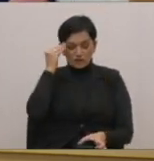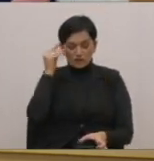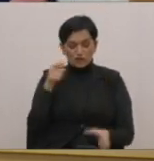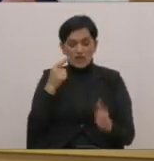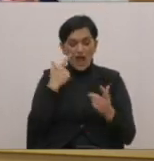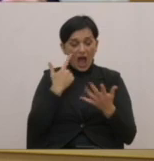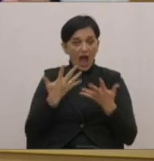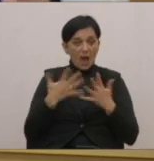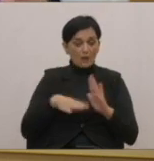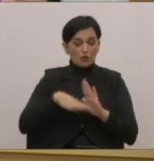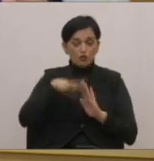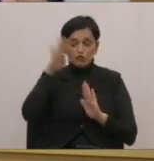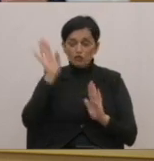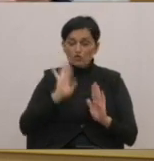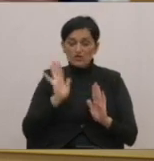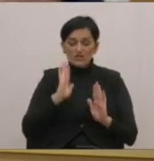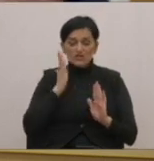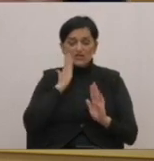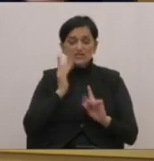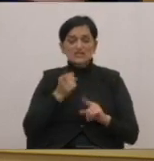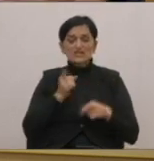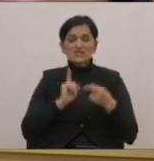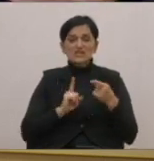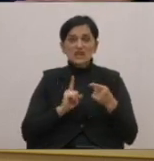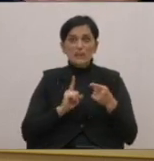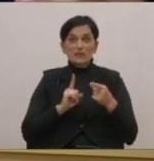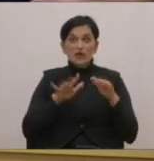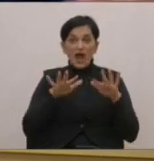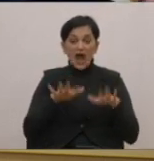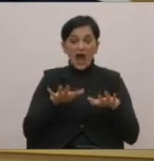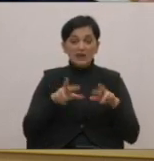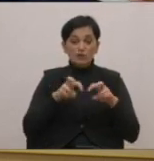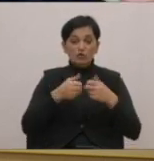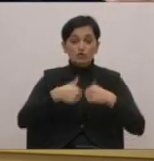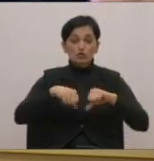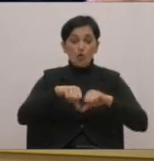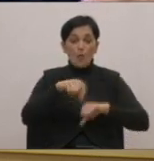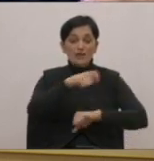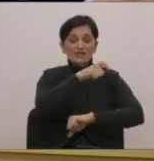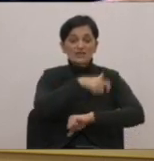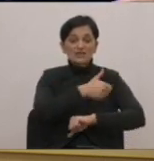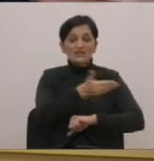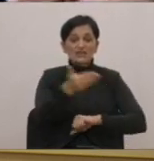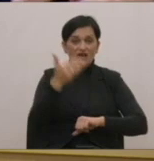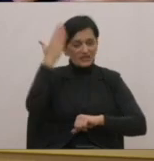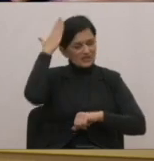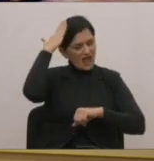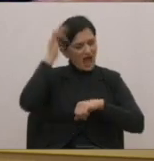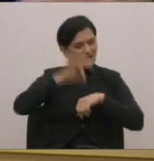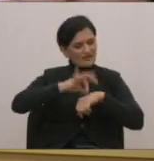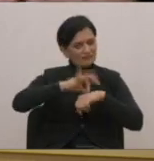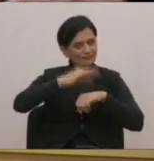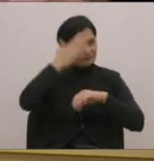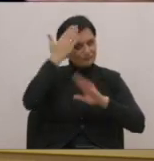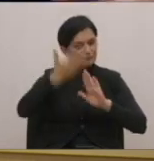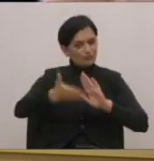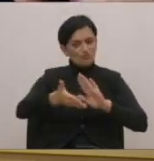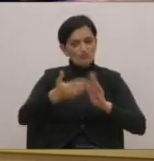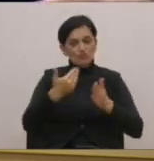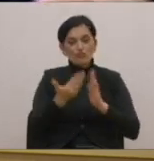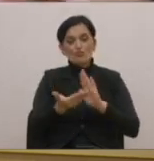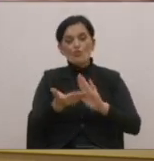და გამაუმჯობესება კი არა სინამდვილეში იმ ადგილობრივი კომისიის წევრებისთვის თავის ტკივილის მოხსნა, რომ